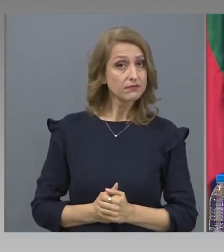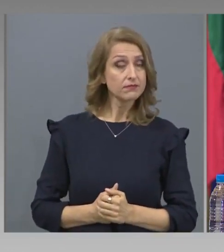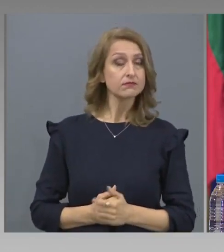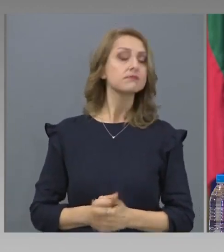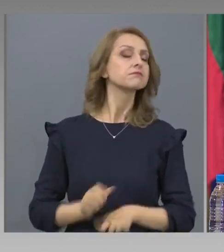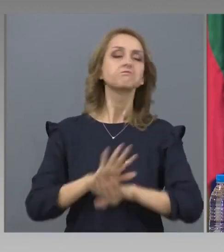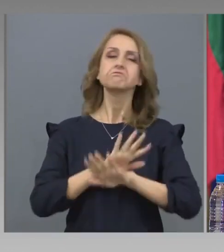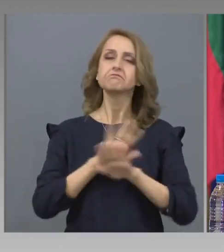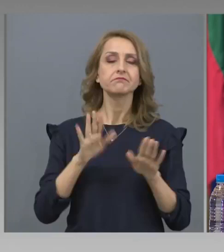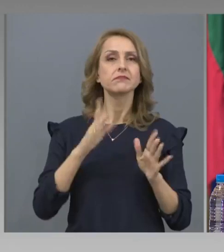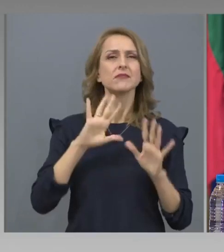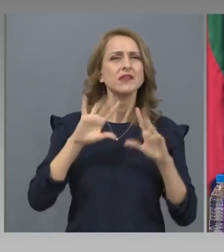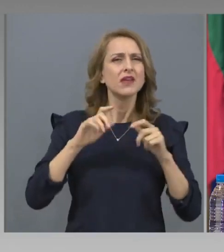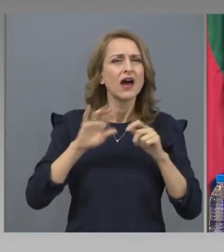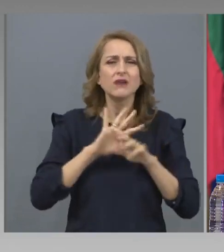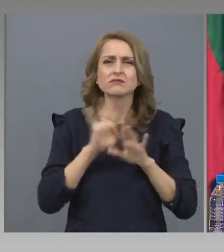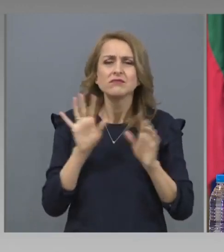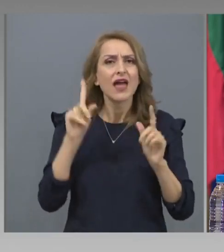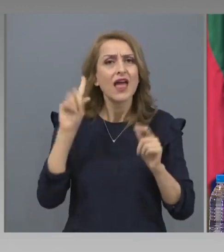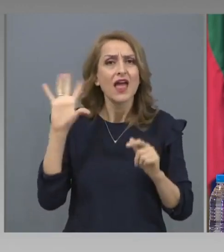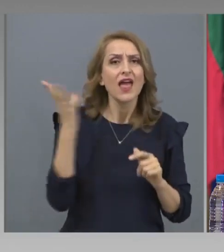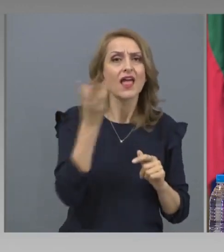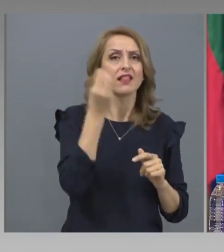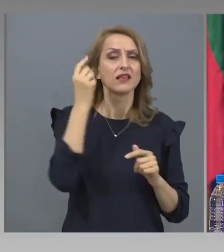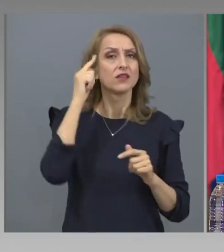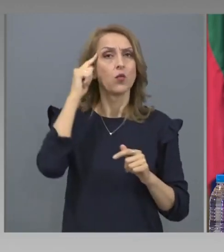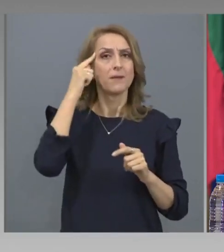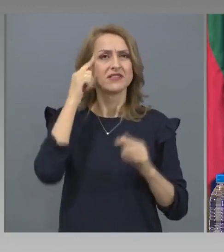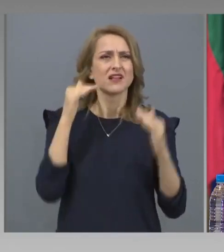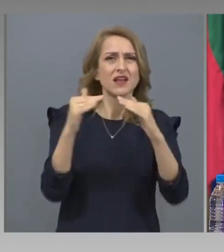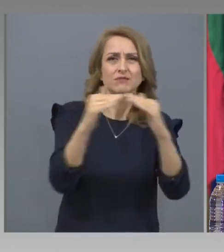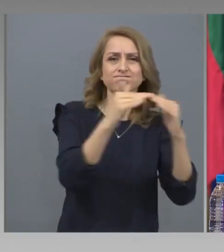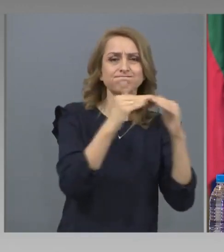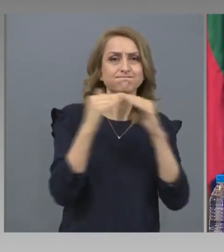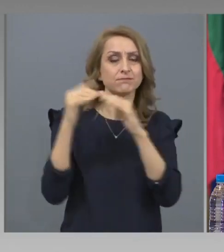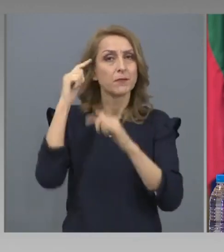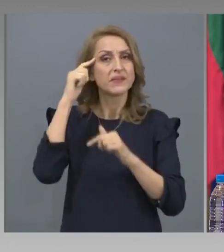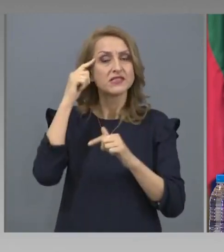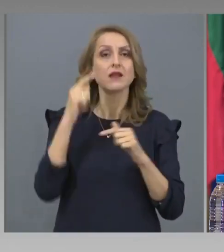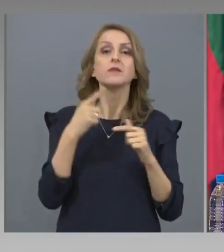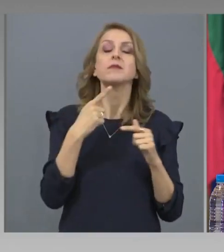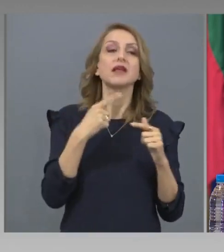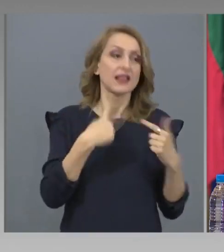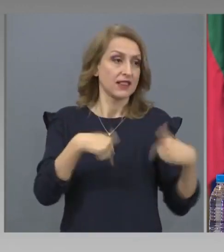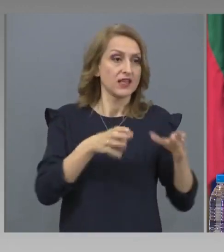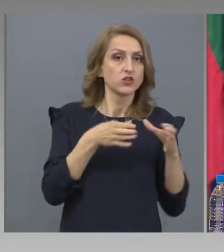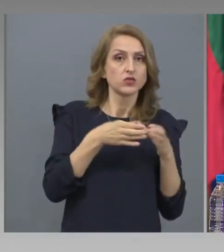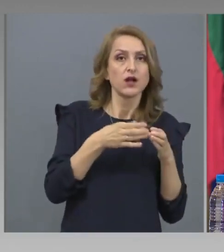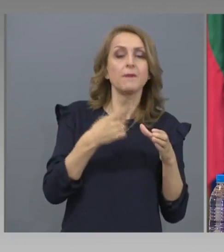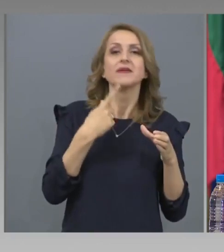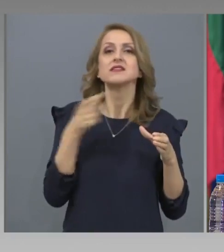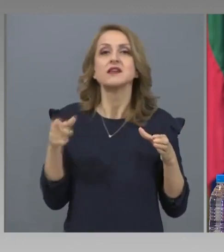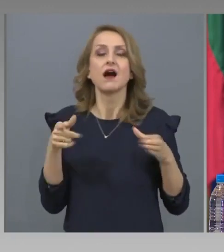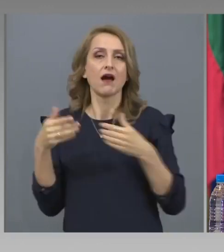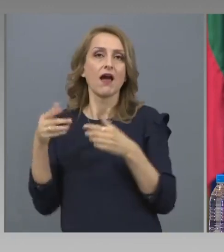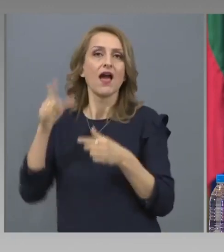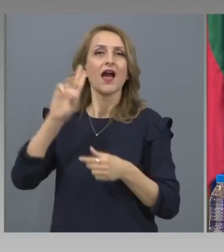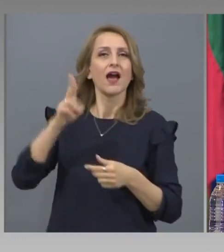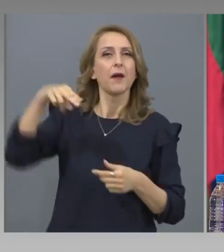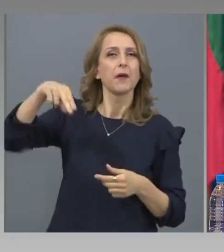Абсолютно единомислие на щаба има с КПП-тата.